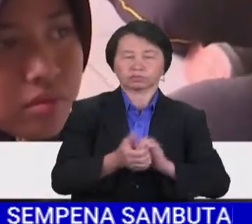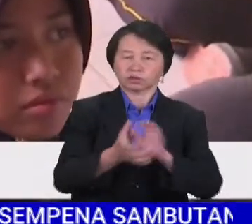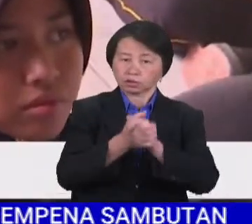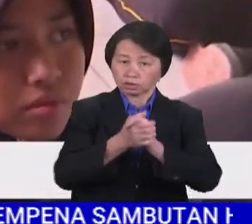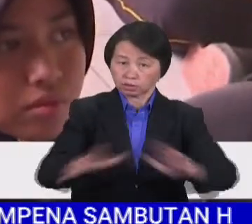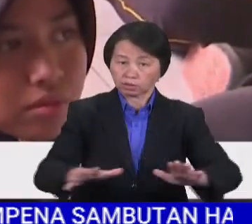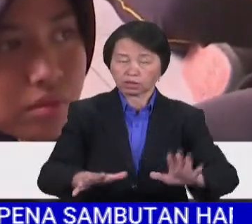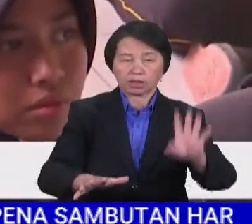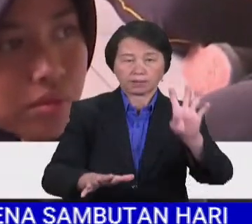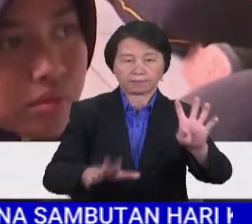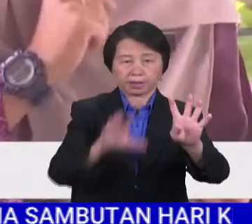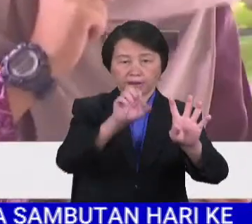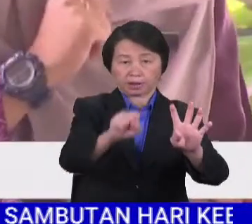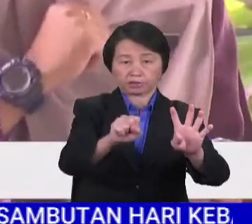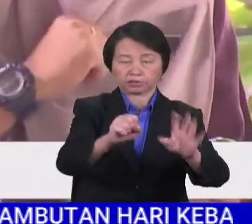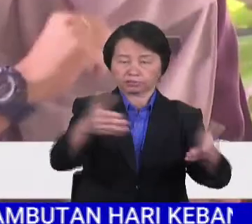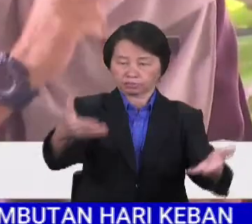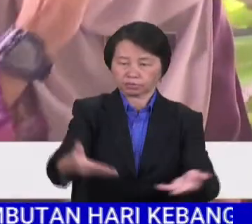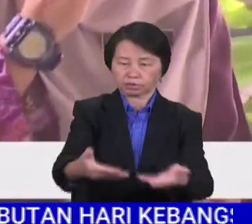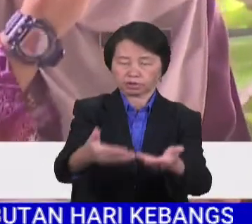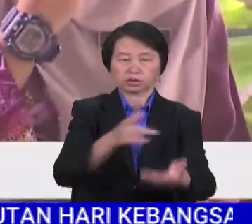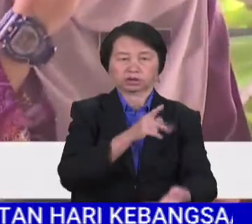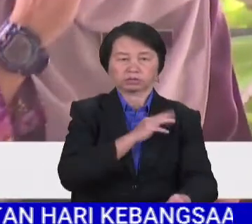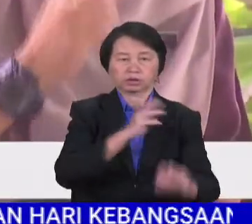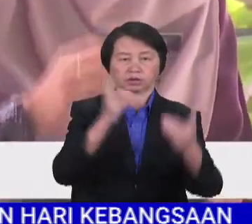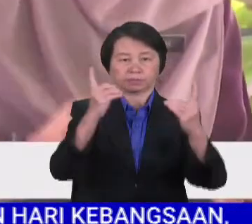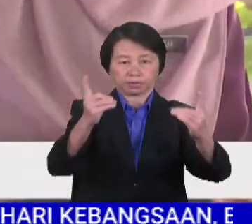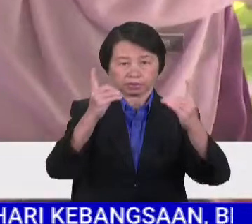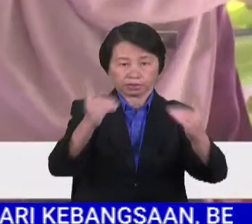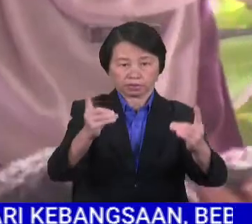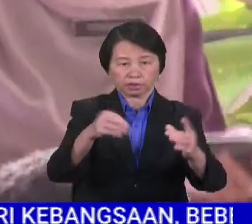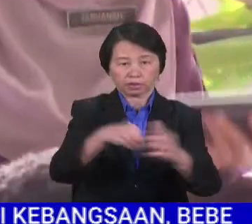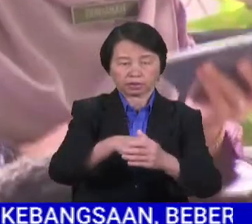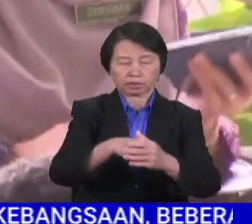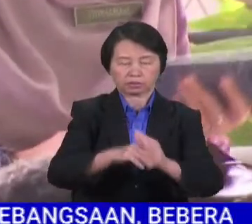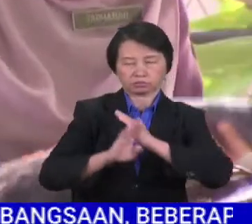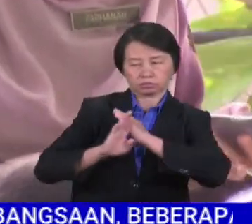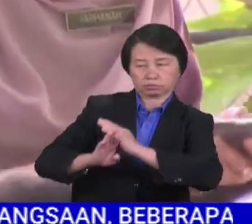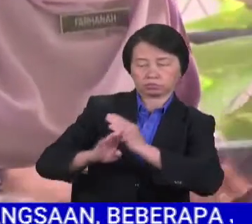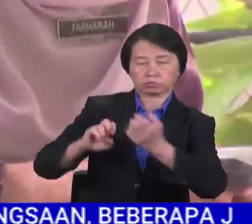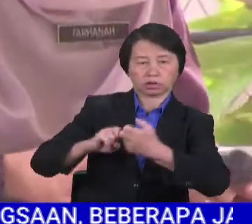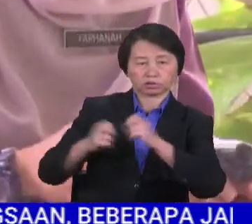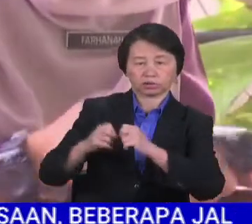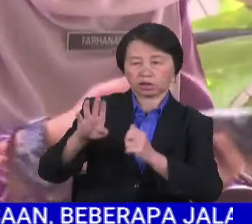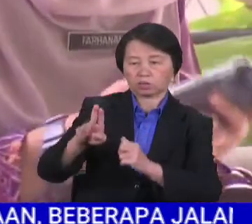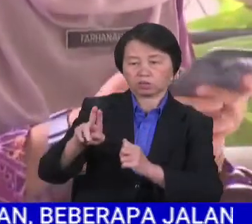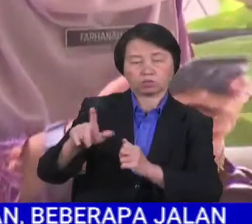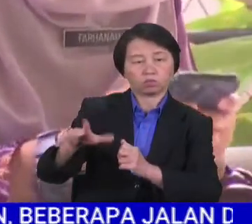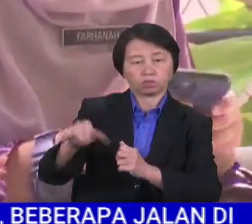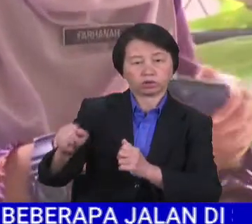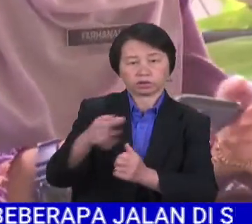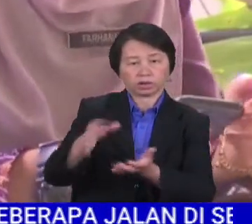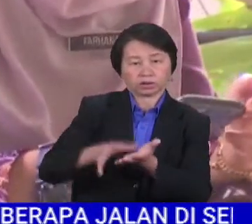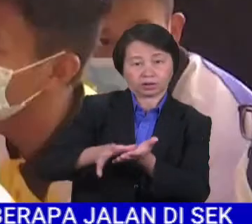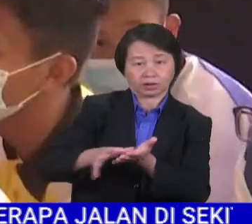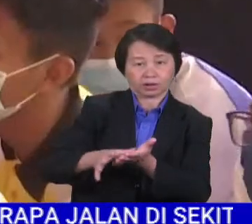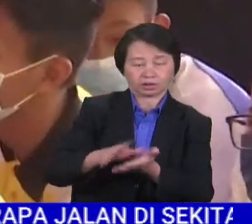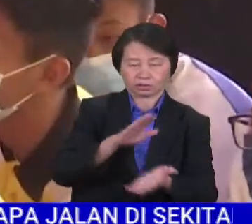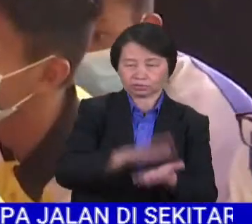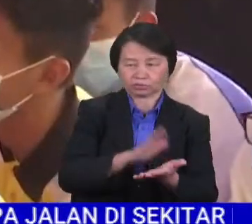selamat 4S Hai yang diperkenalkan kementerian pendidikan dalam membendung masalah bully dan dadah di peringkat sekolah